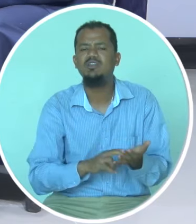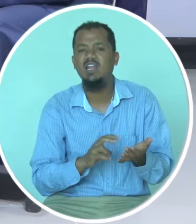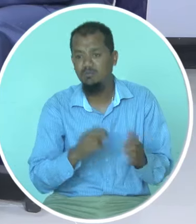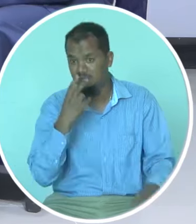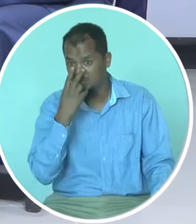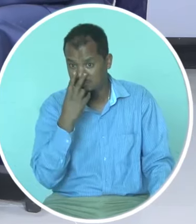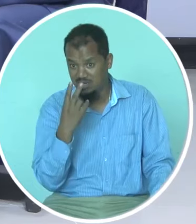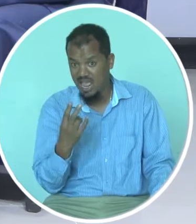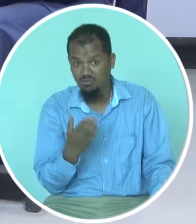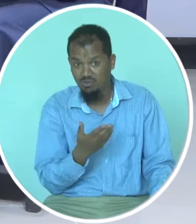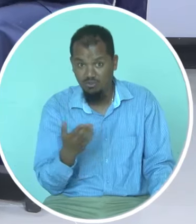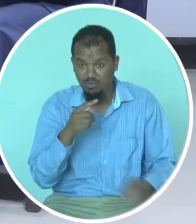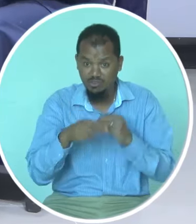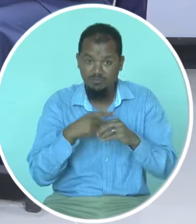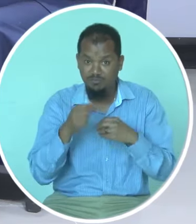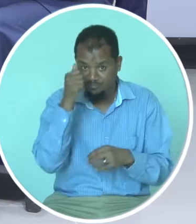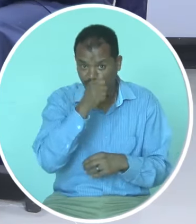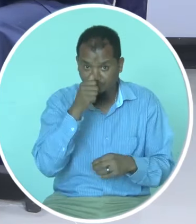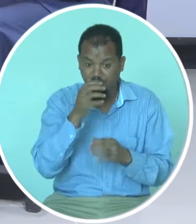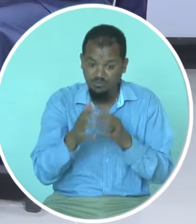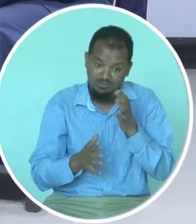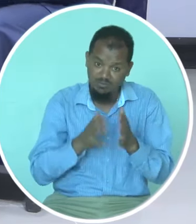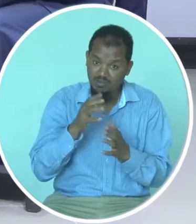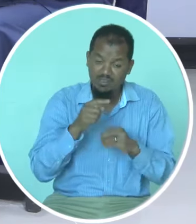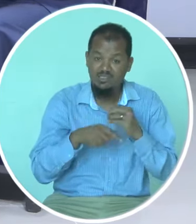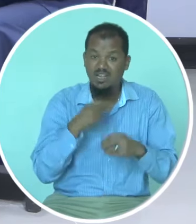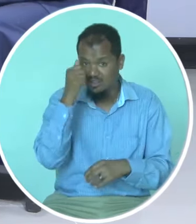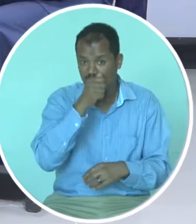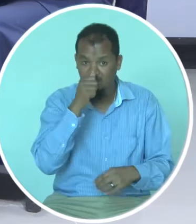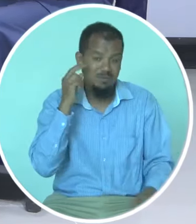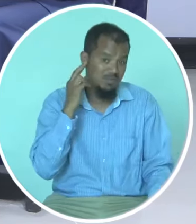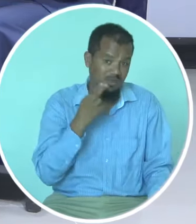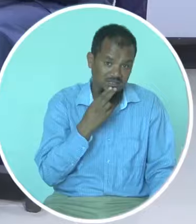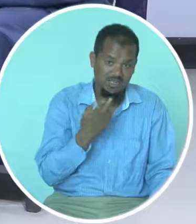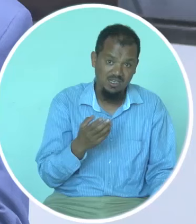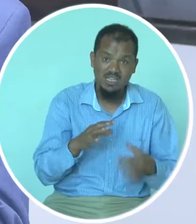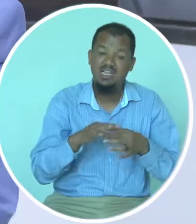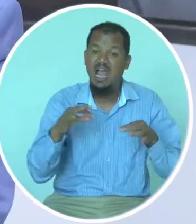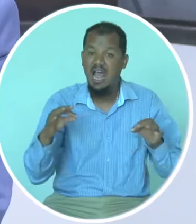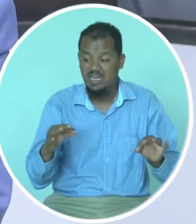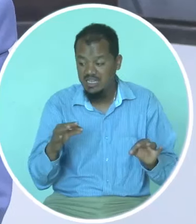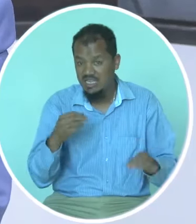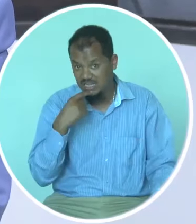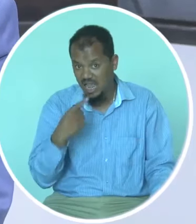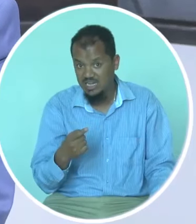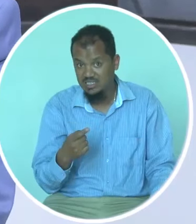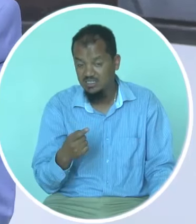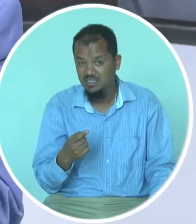باچي يمننا يچونا غروج سل ايتوبيا ملكت قوانقوا سل ايتوبيا مسماتي تساناچو تاريخ يالن